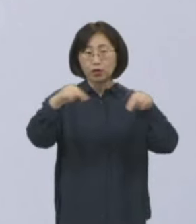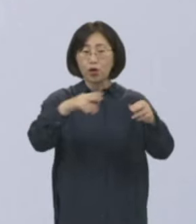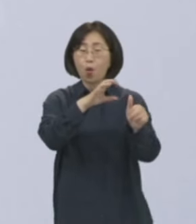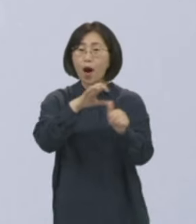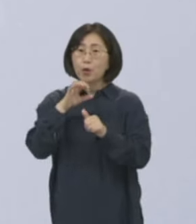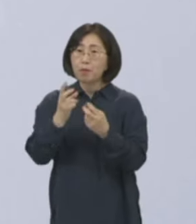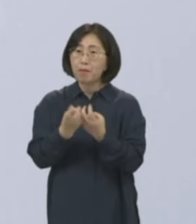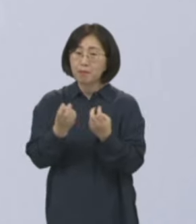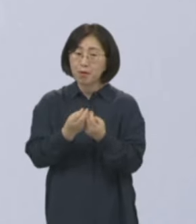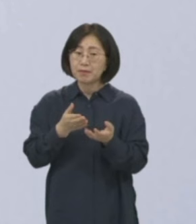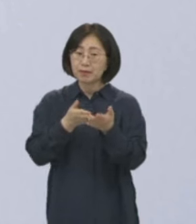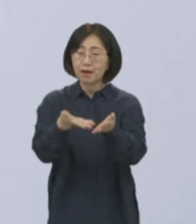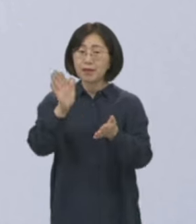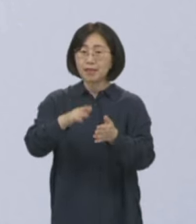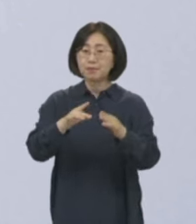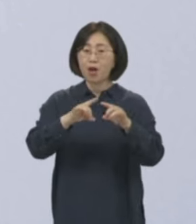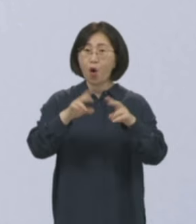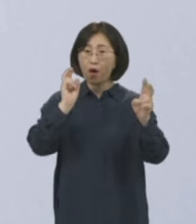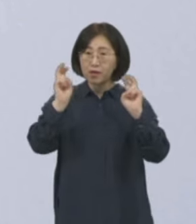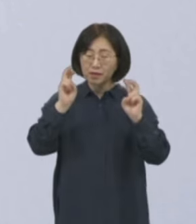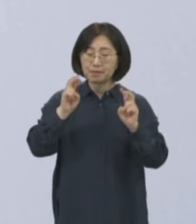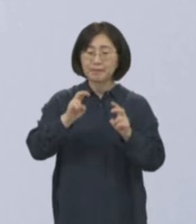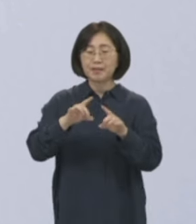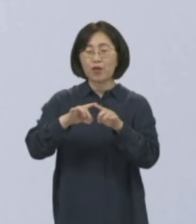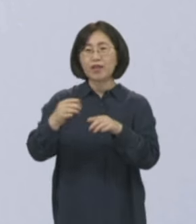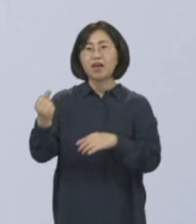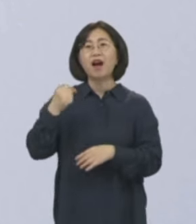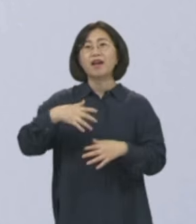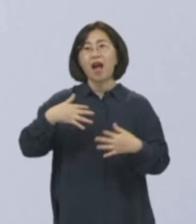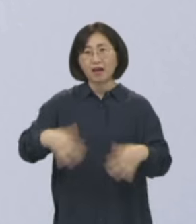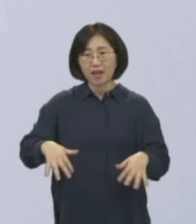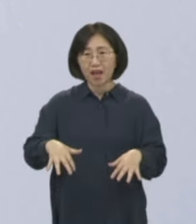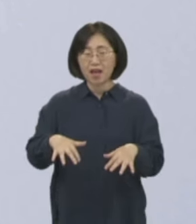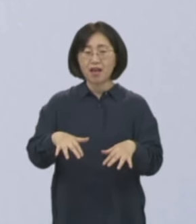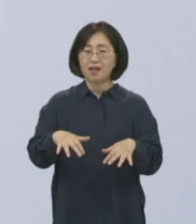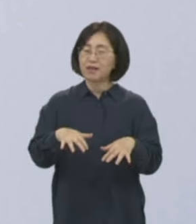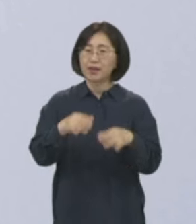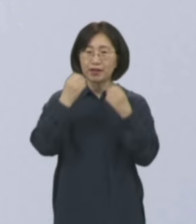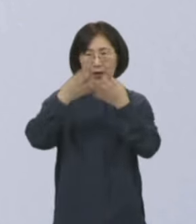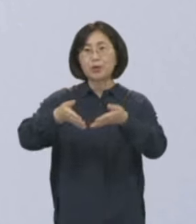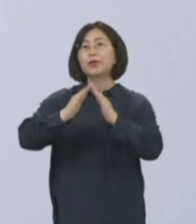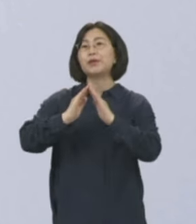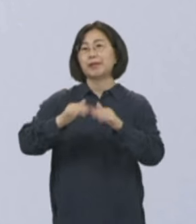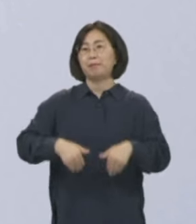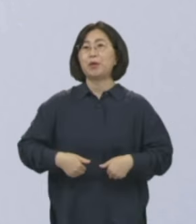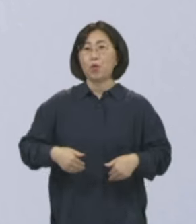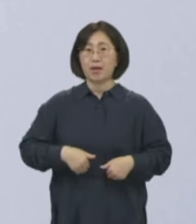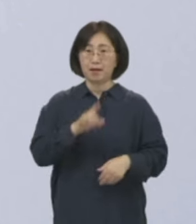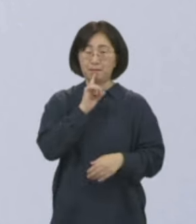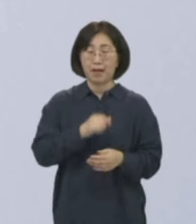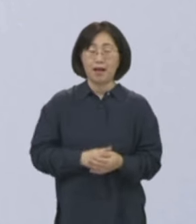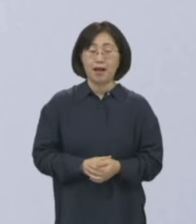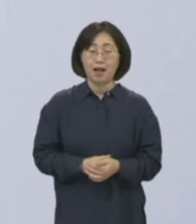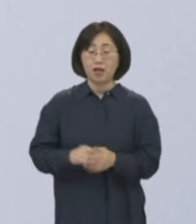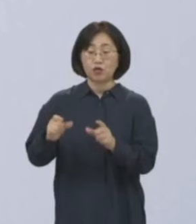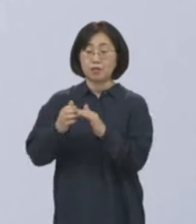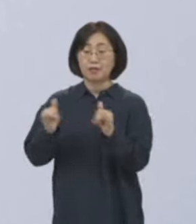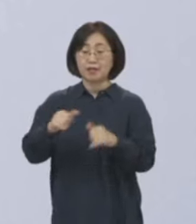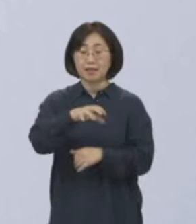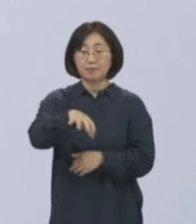제시했지만 한자는 전압 규모 등을 효로 기존 송전 솔로를 활용하는 건 어렵다는 입장입니다 주민들은